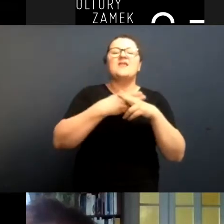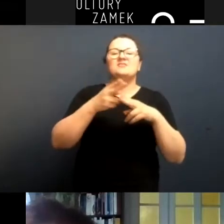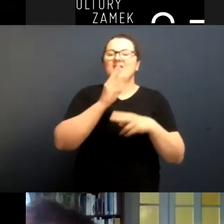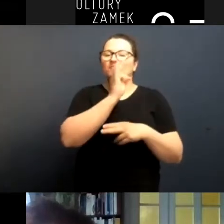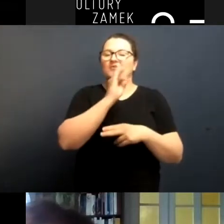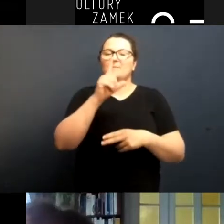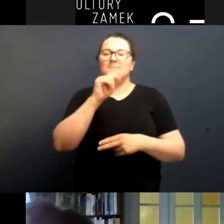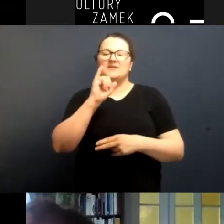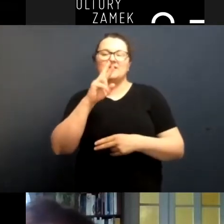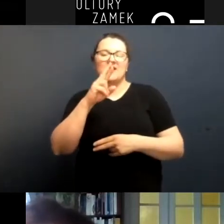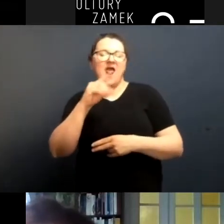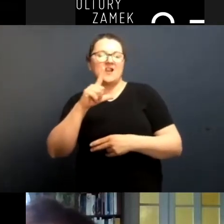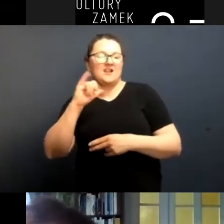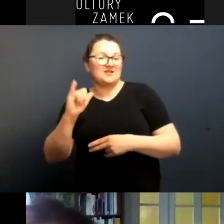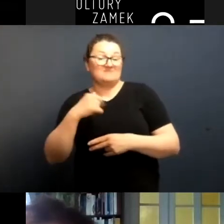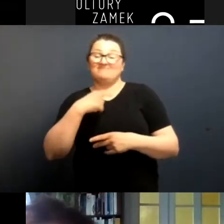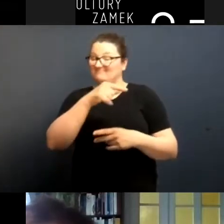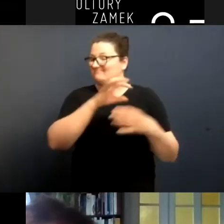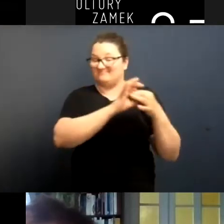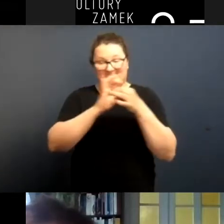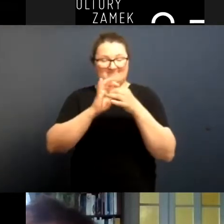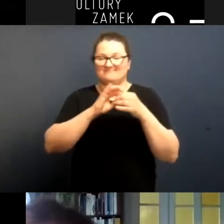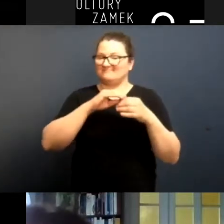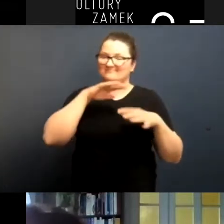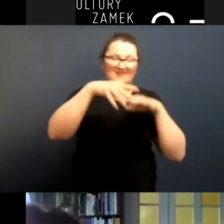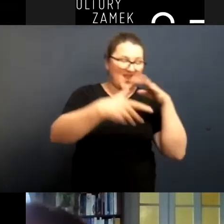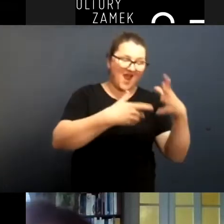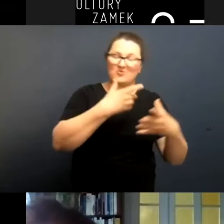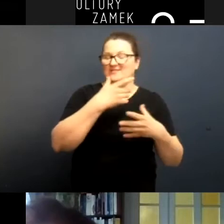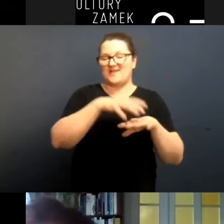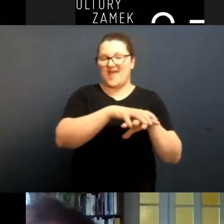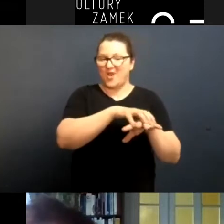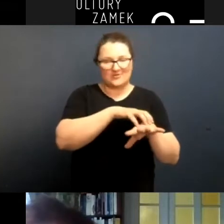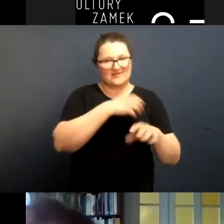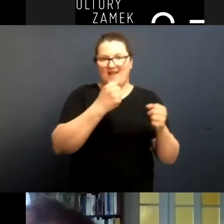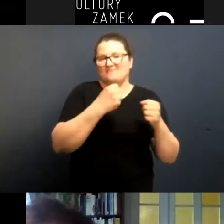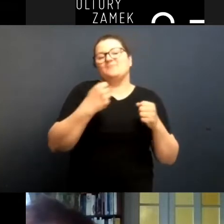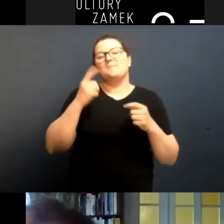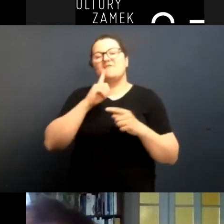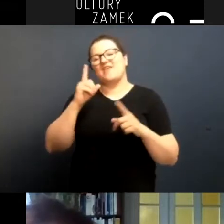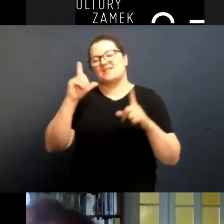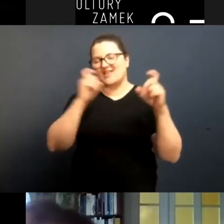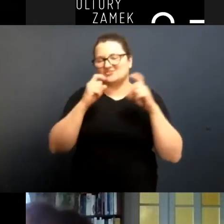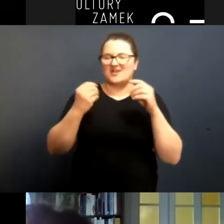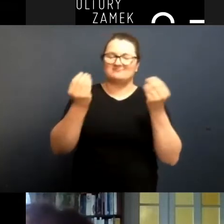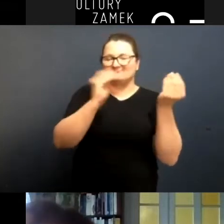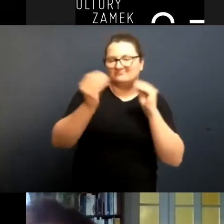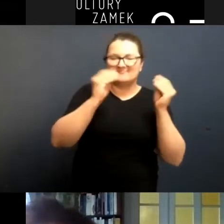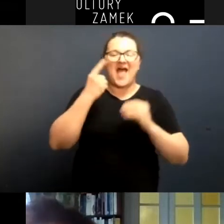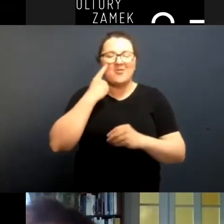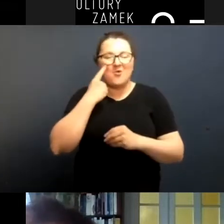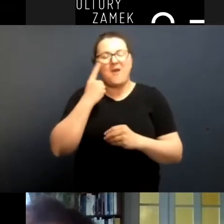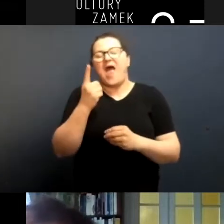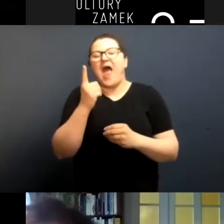ma podtekst zdecydowanie erotyczny. Oczywiście zdjęcie jest sfotoszopowane, natomiast Sofia Loren się nie